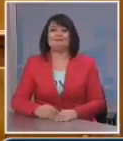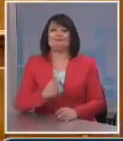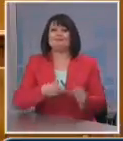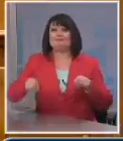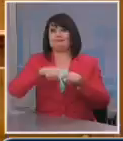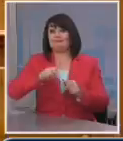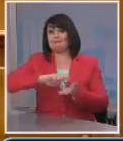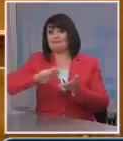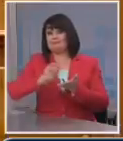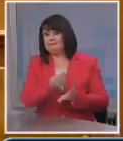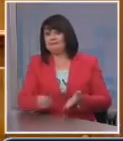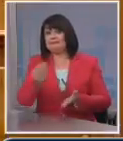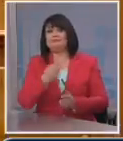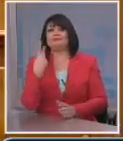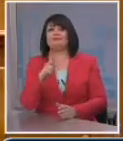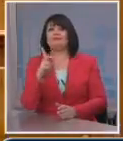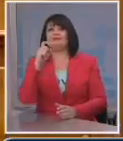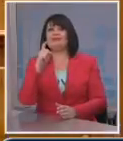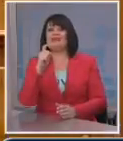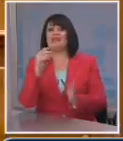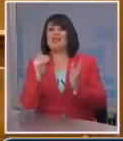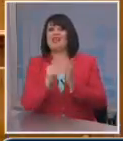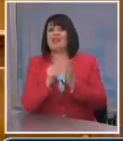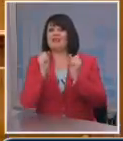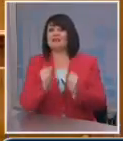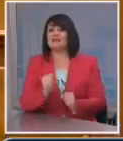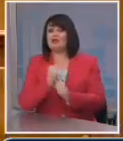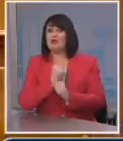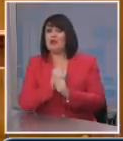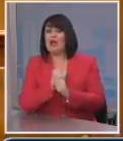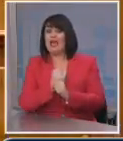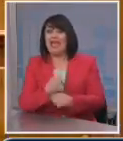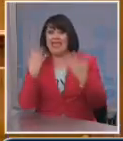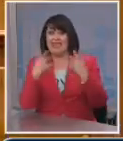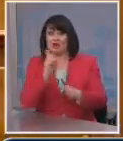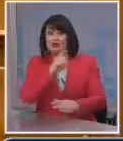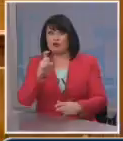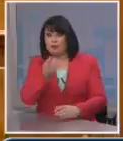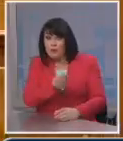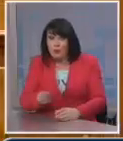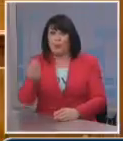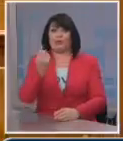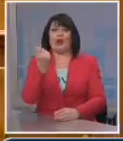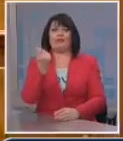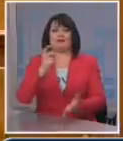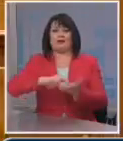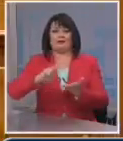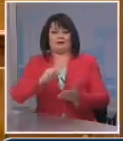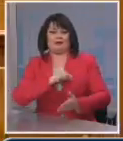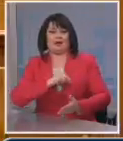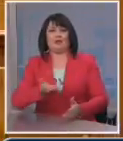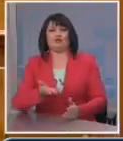Τσίπρα, από αυτές τις 210.000 θέσεις απασχόλησης? 900 εκατομμύρια. Και εδώ είναι το